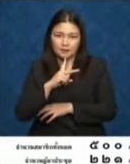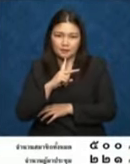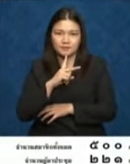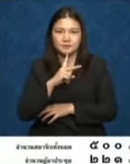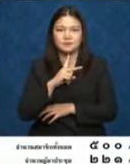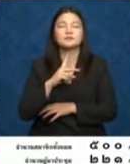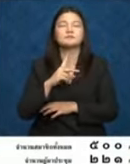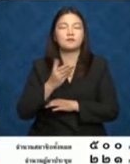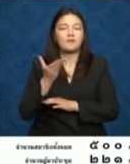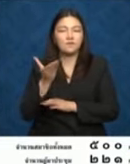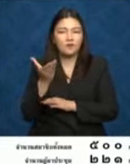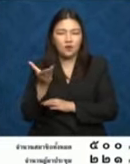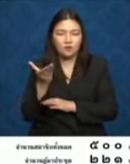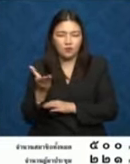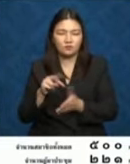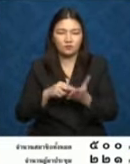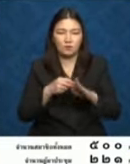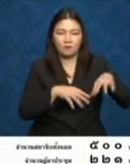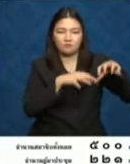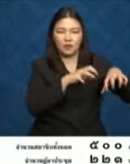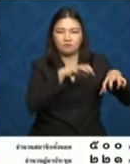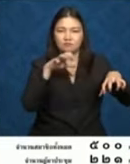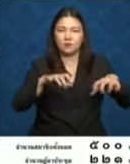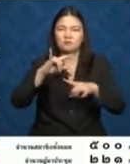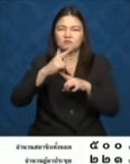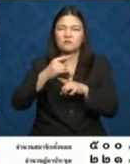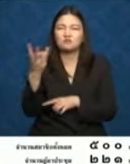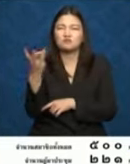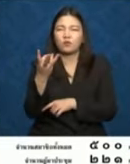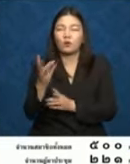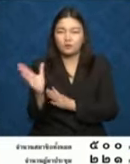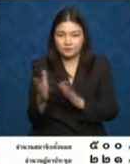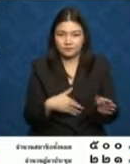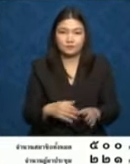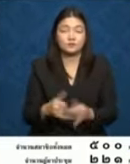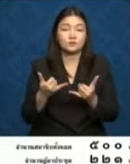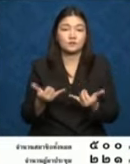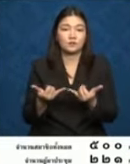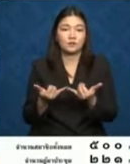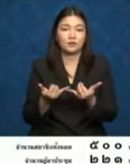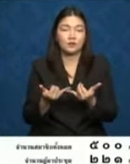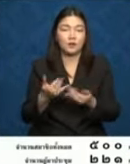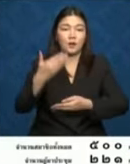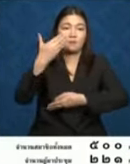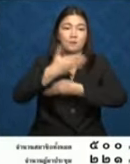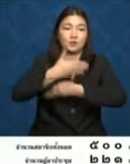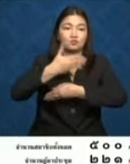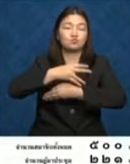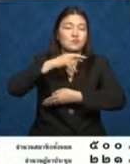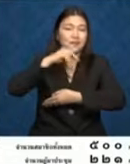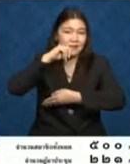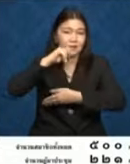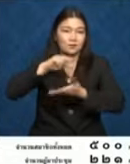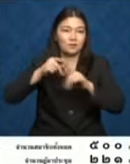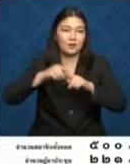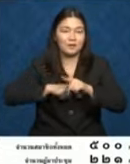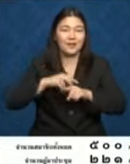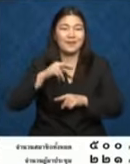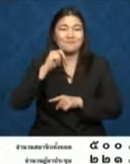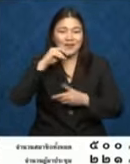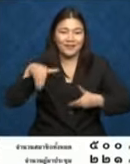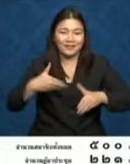ความกรุณาด้วยครับทั้ง2หมู่บ้านนี้อีกเรื่องนึงครับท่านประธานครับวันนี้ประตูน้ำที่สร้างบนแม่น้ำยม